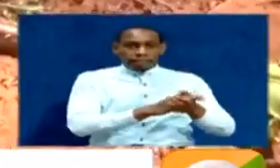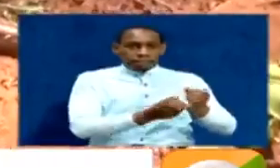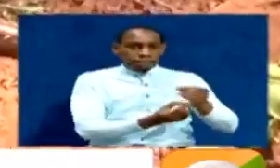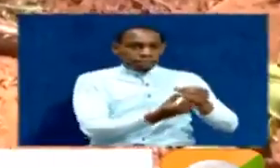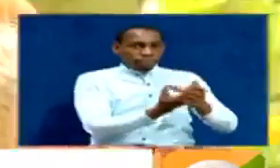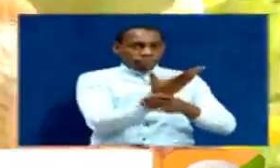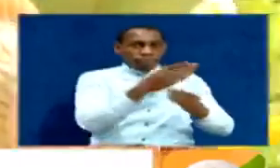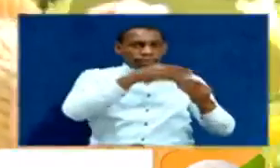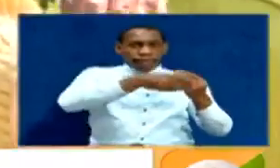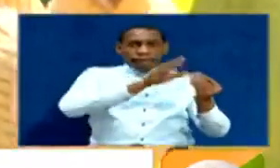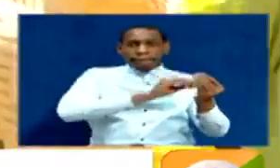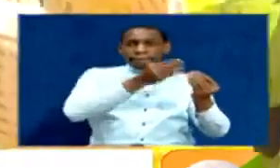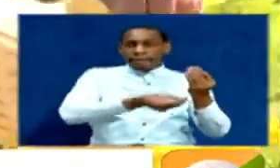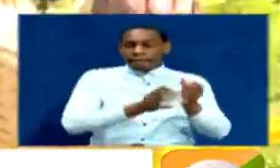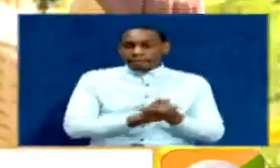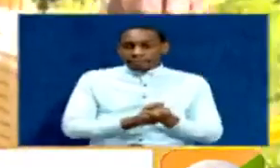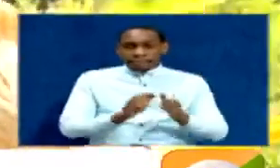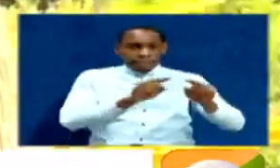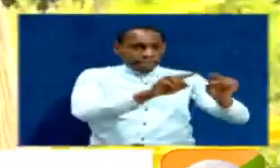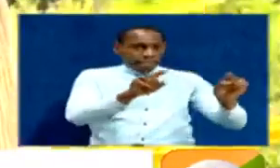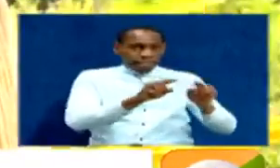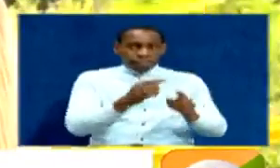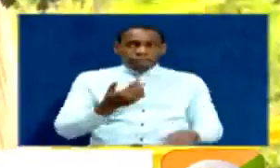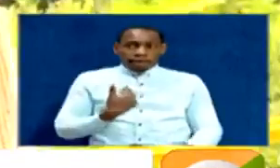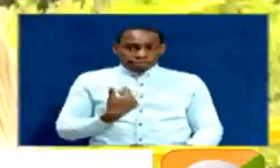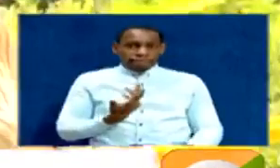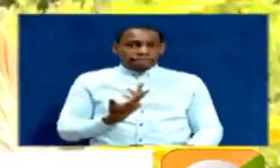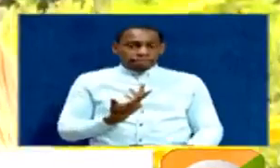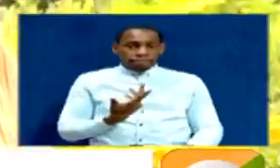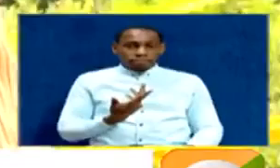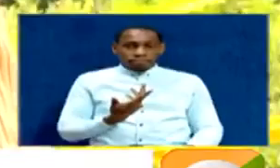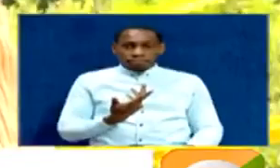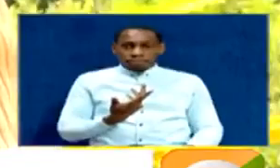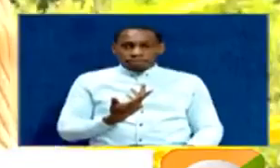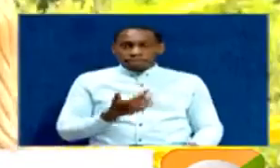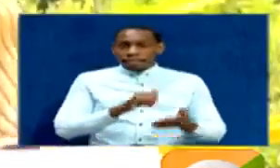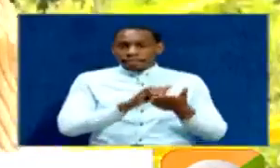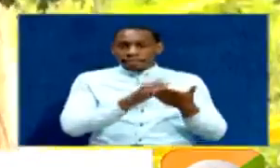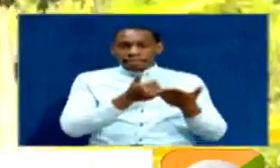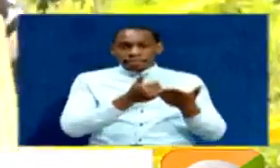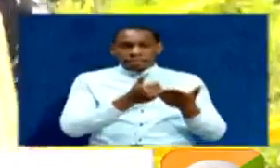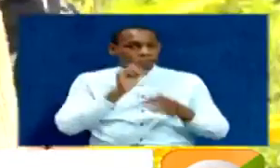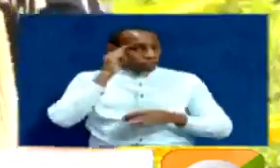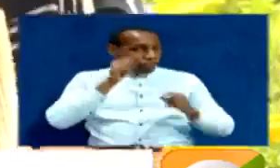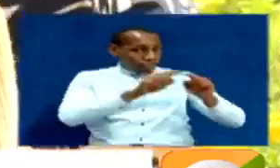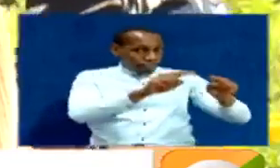shoots planted on it. Palikuwa na shimo ambaye ilikuwa na kusudua ni ya